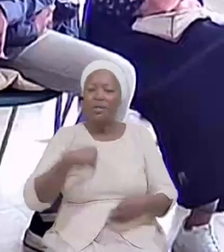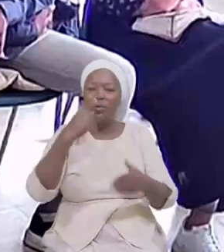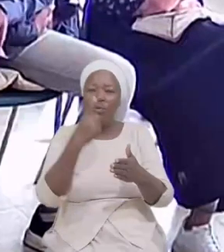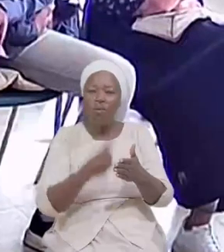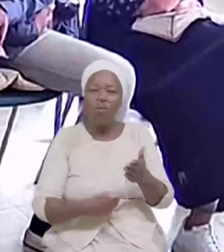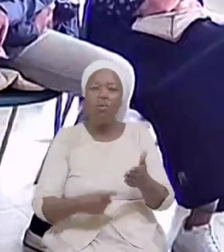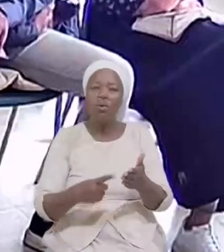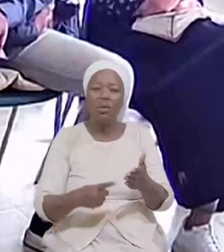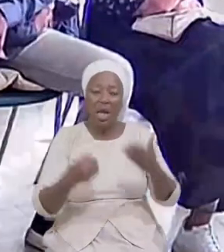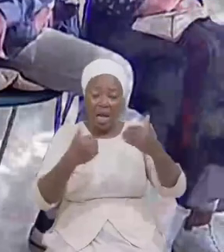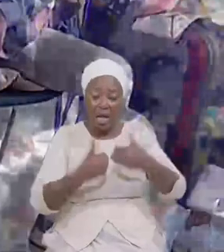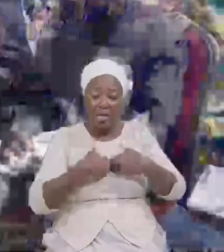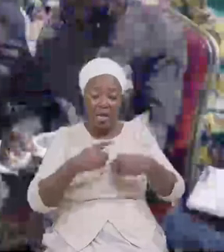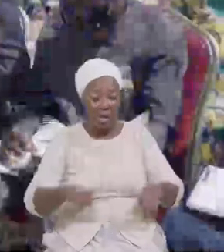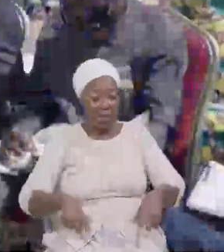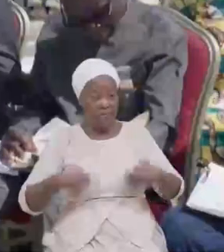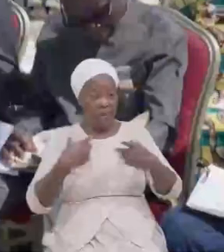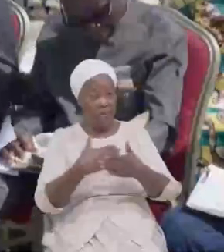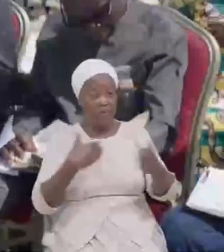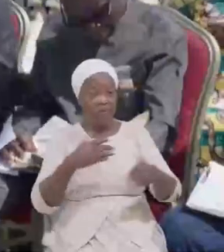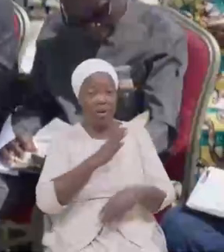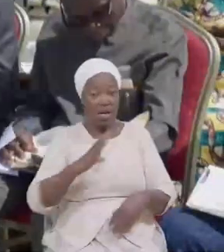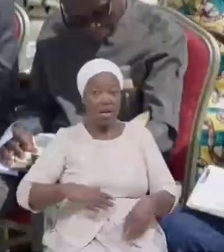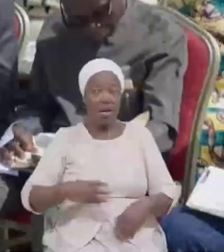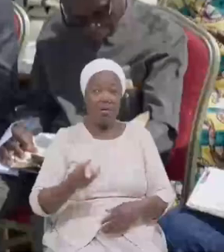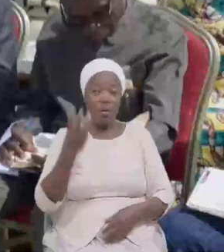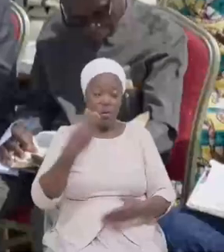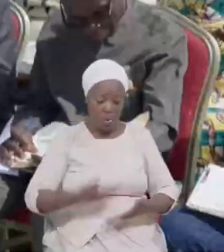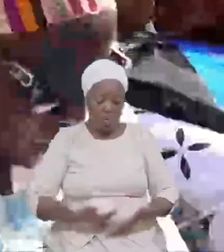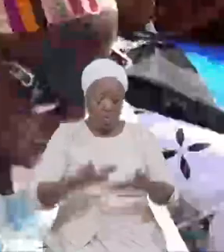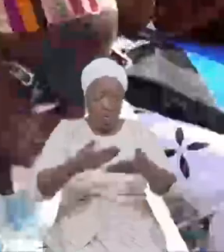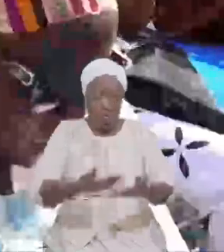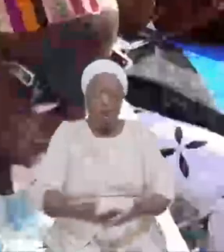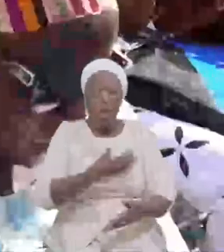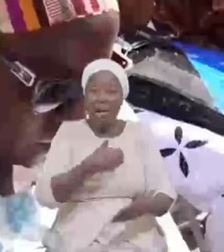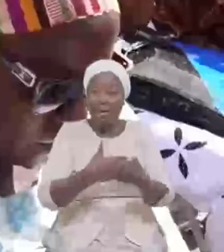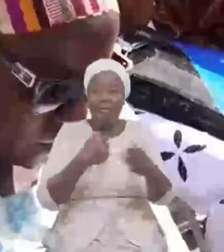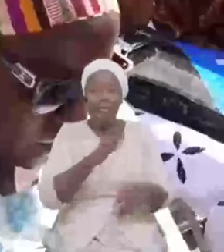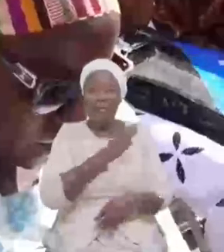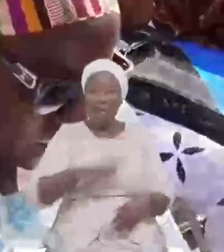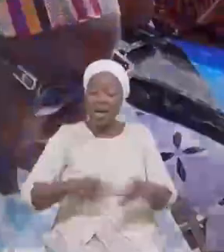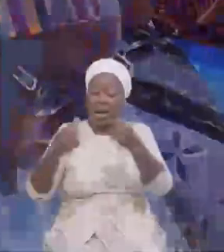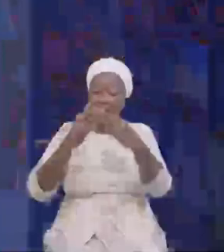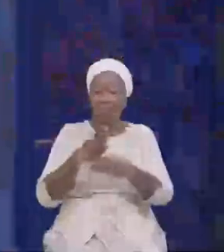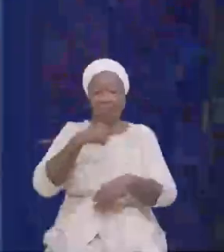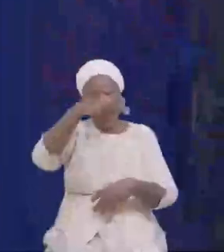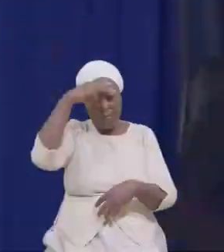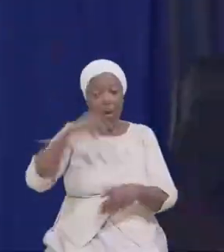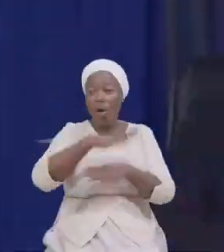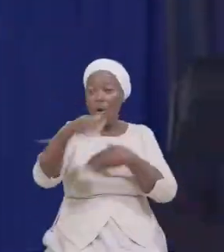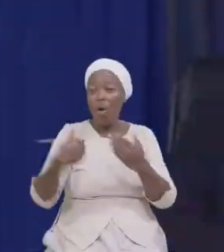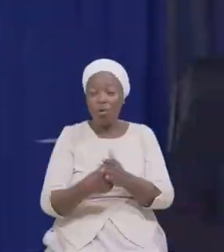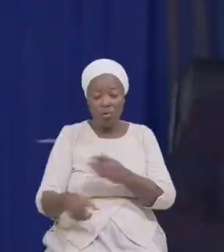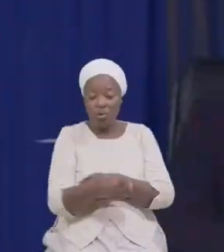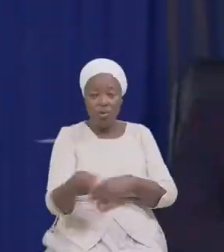Ce qui avait existé avant la naissance de Christ, avant que Christ ne vienne à travers la Vierge, toutes ces